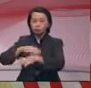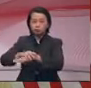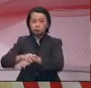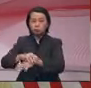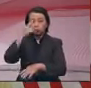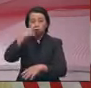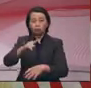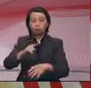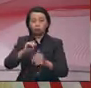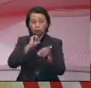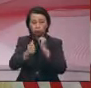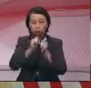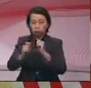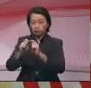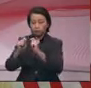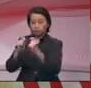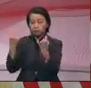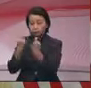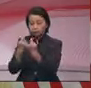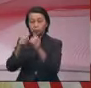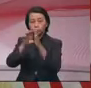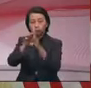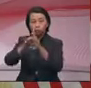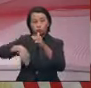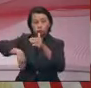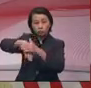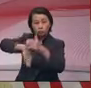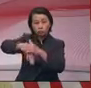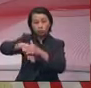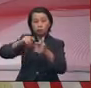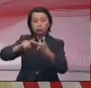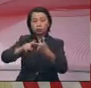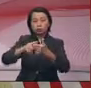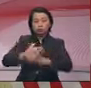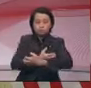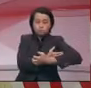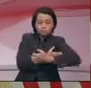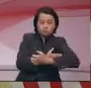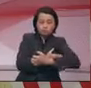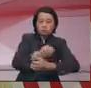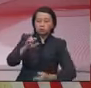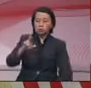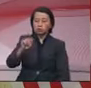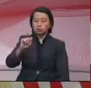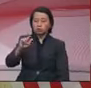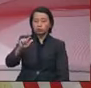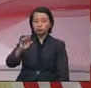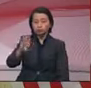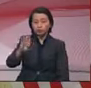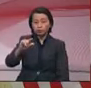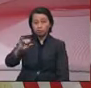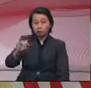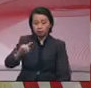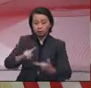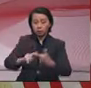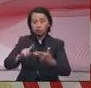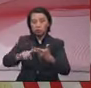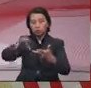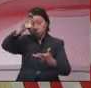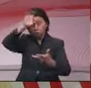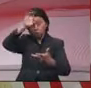untuk sukan berpasukan seperti bola sepak, ragbi, hoki, sepak